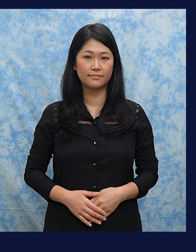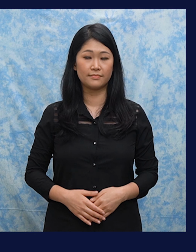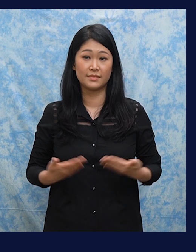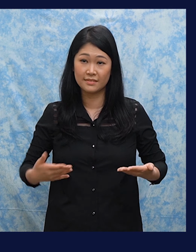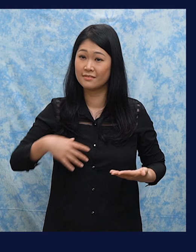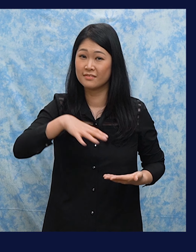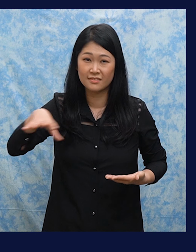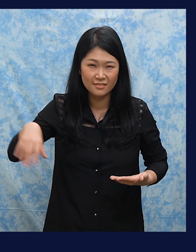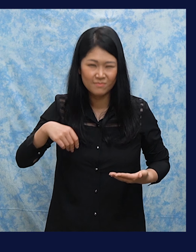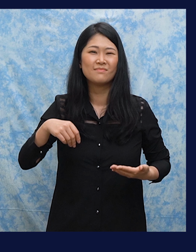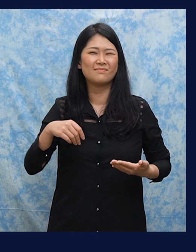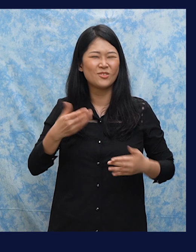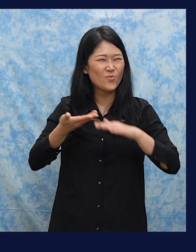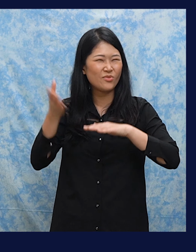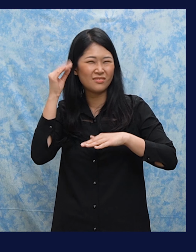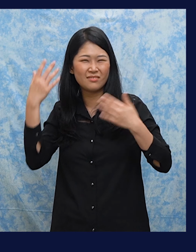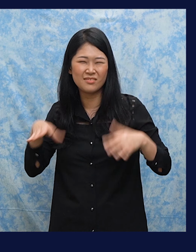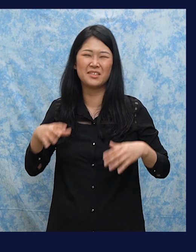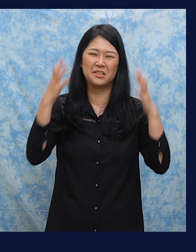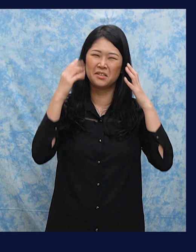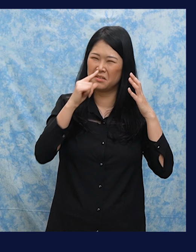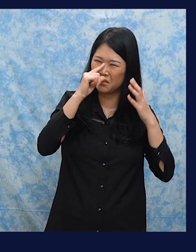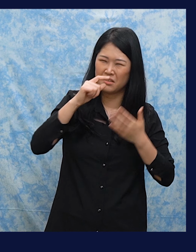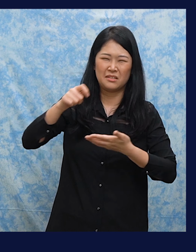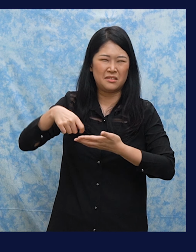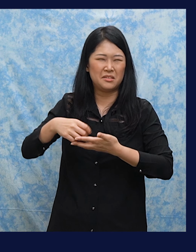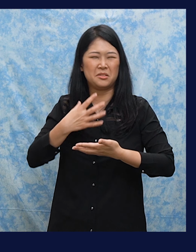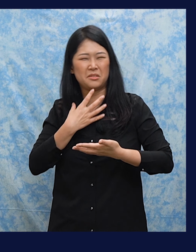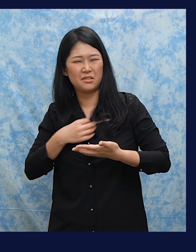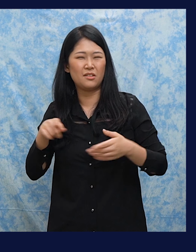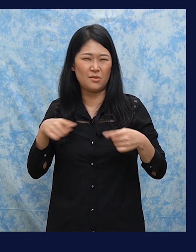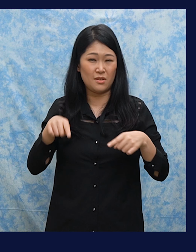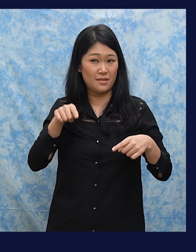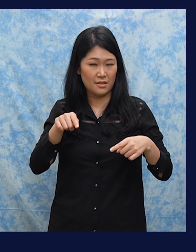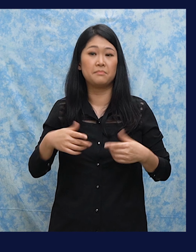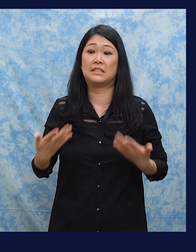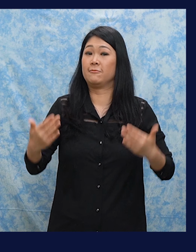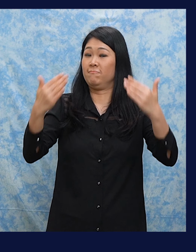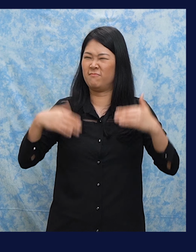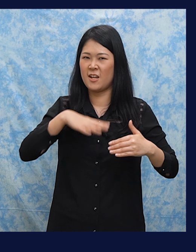今日同大家聽過 J.S. 巴克受難曲當中一啲片段，不如喺下